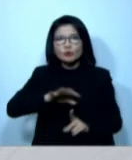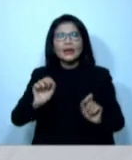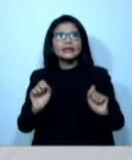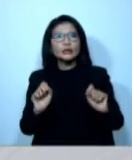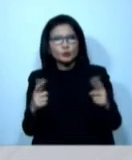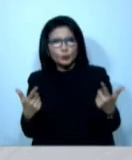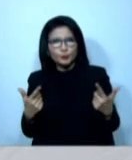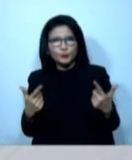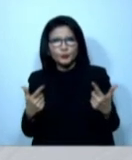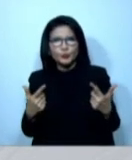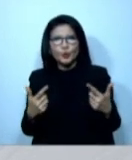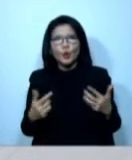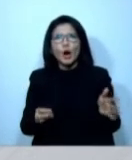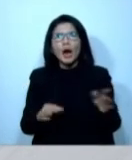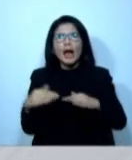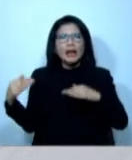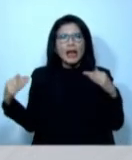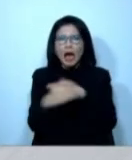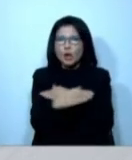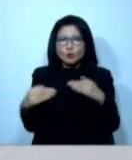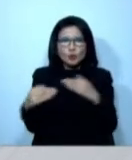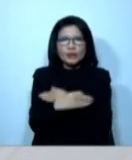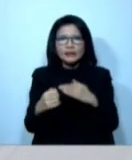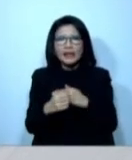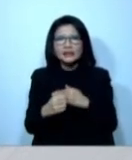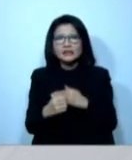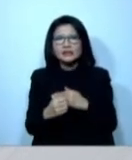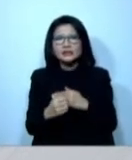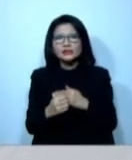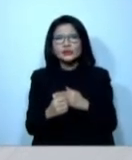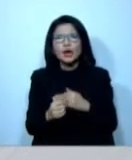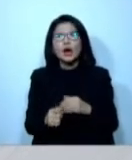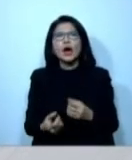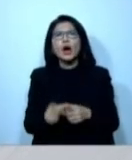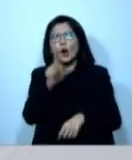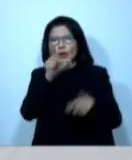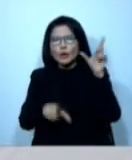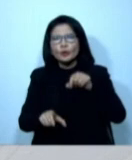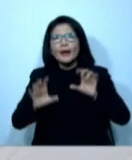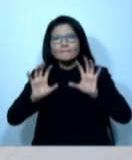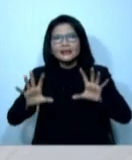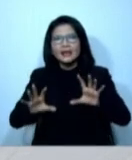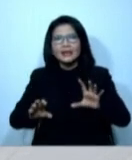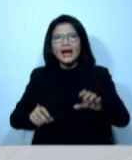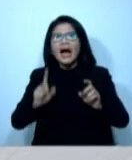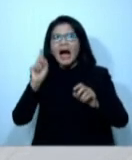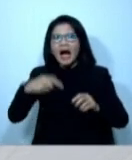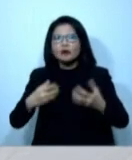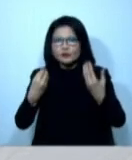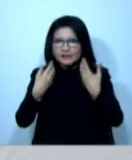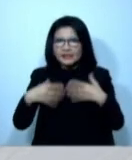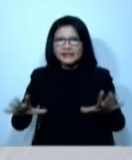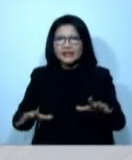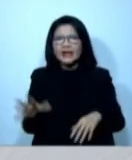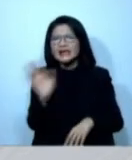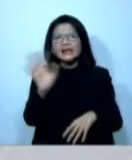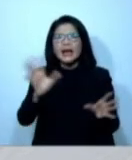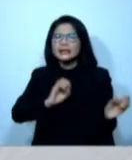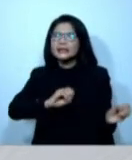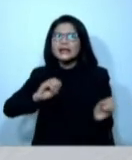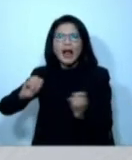e lalu lintas kepadatan penduduk ini harus diselesaikan ditinggalkan tidak kemudian membuat otomatis